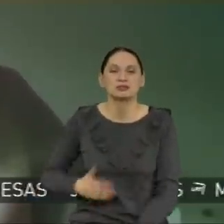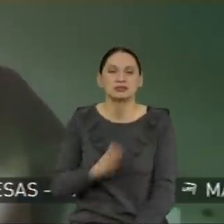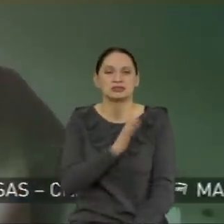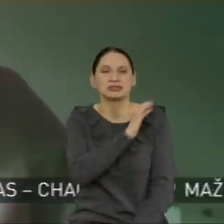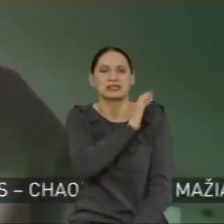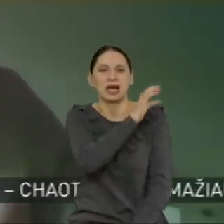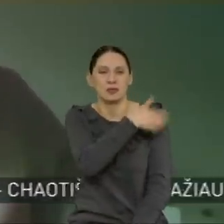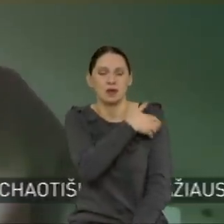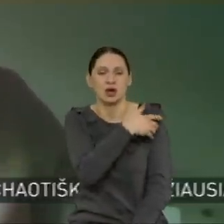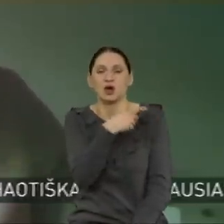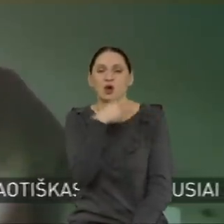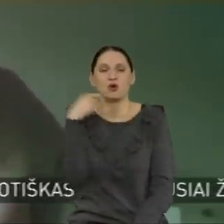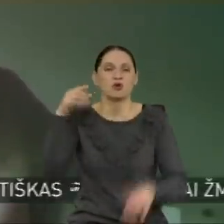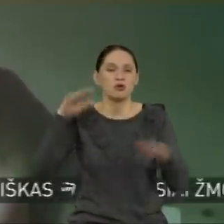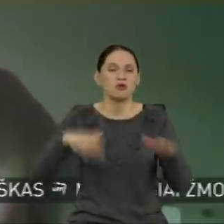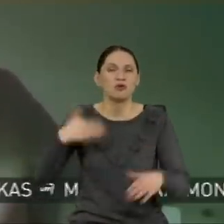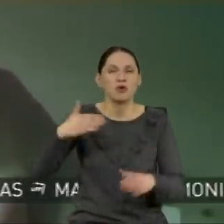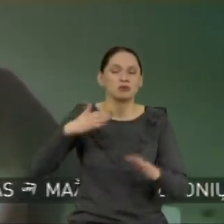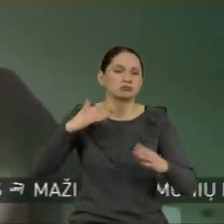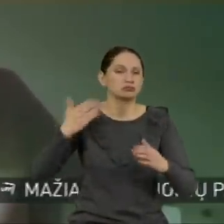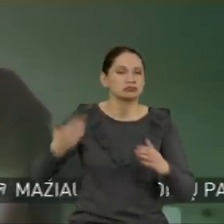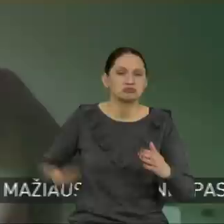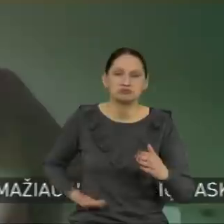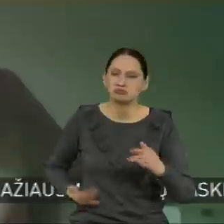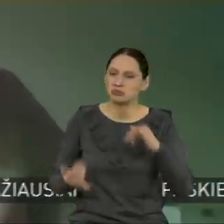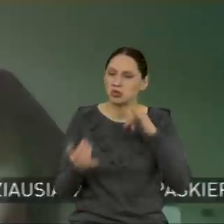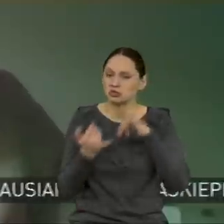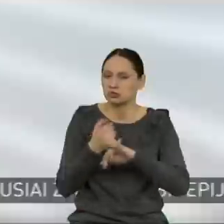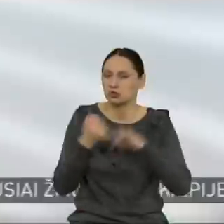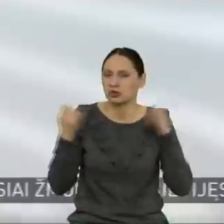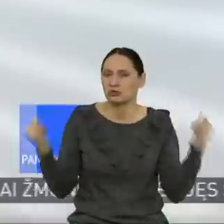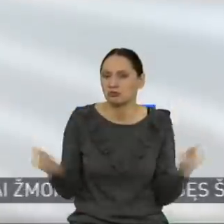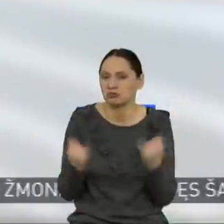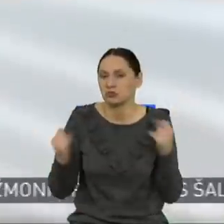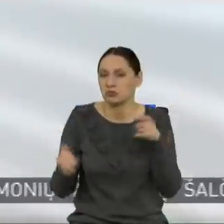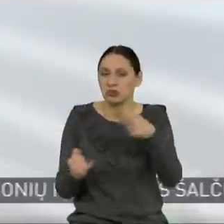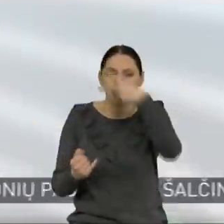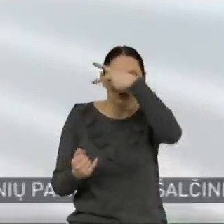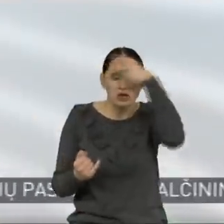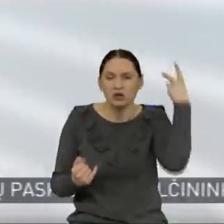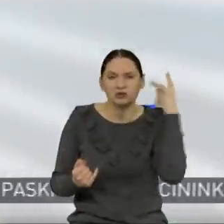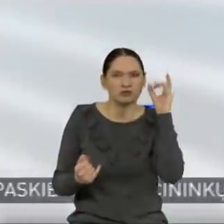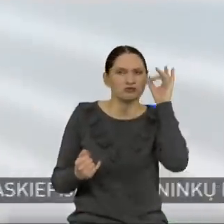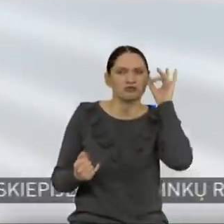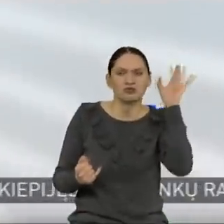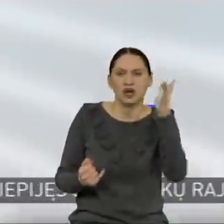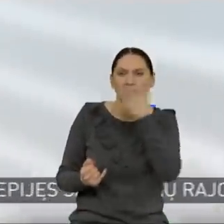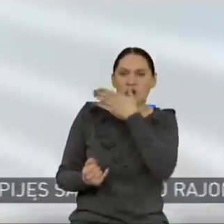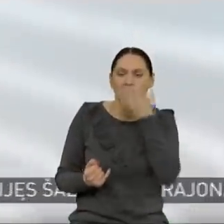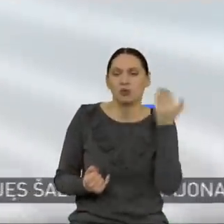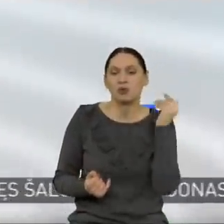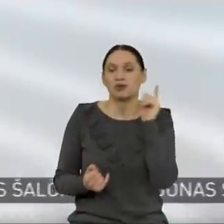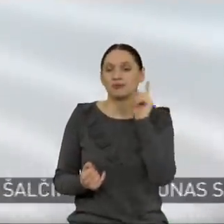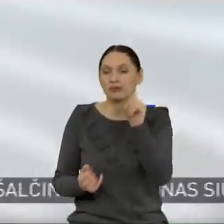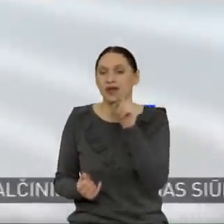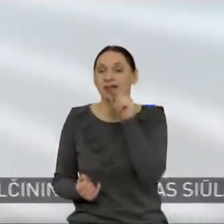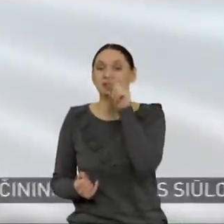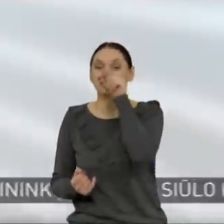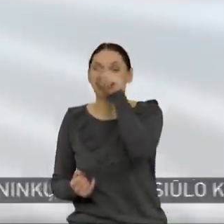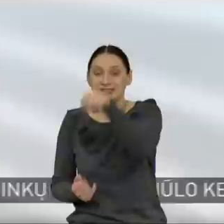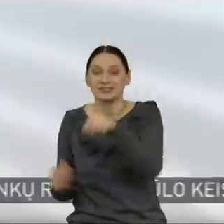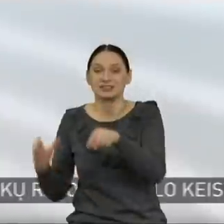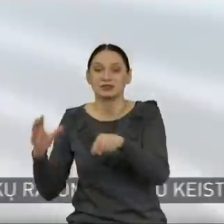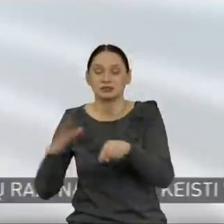yra labai likimas. Menininkas menkai žinomas Lietuvoje, tačiau jisai prisilietė prie tokio